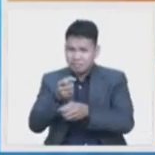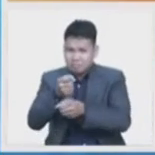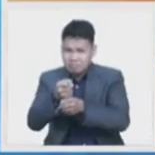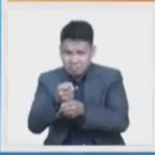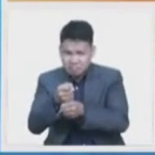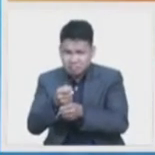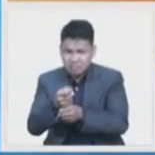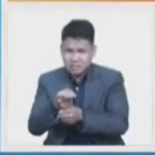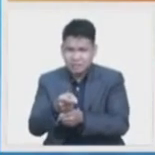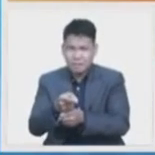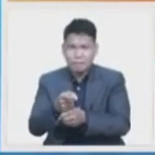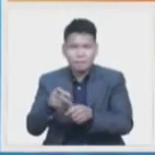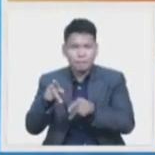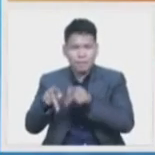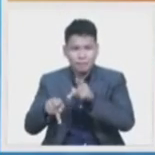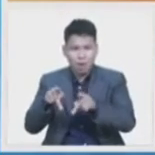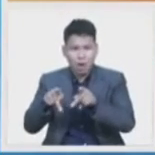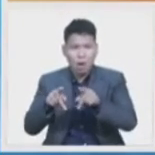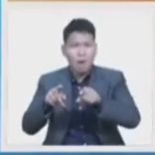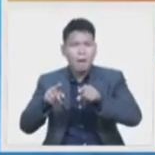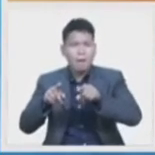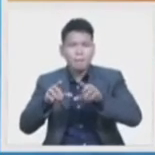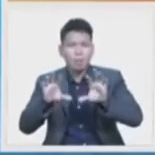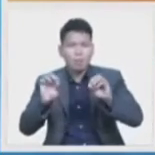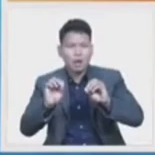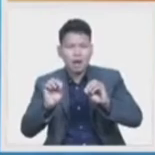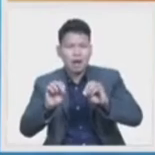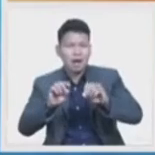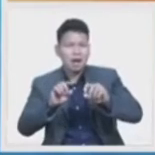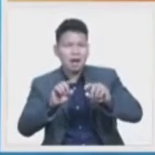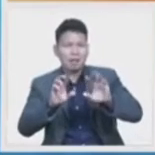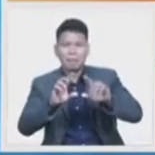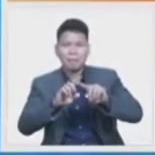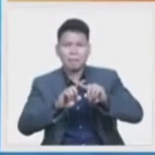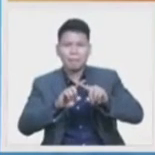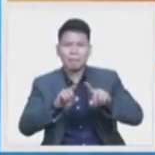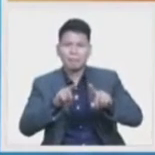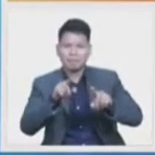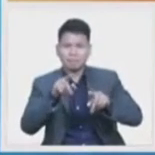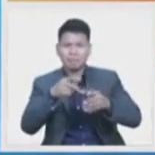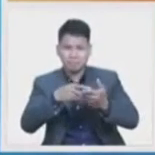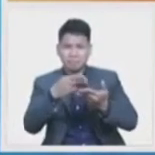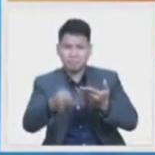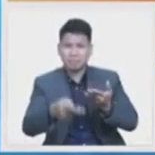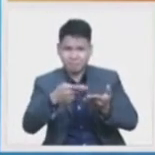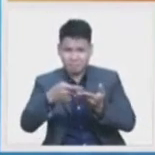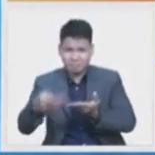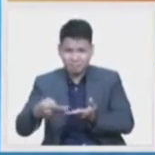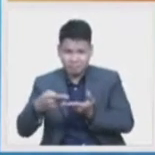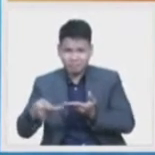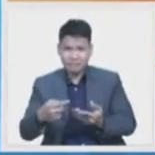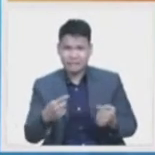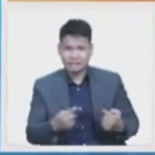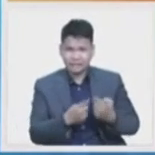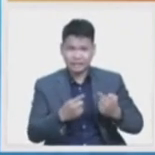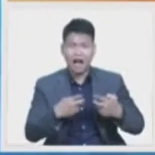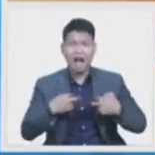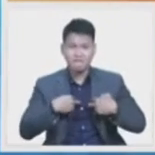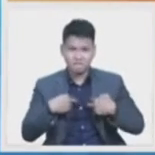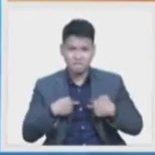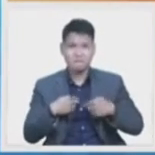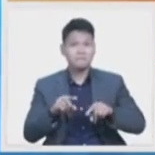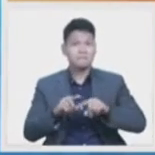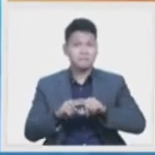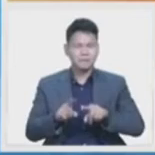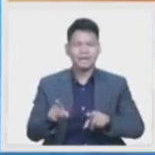Dios, mga kagalaan, nahulog ang tao sa pagpakasala, naghimo og plano ang Dios, si